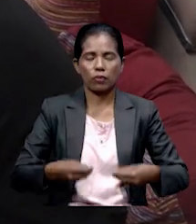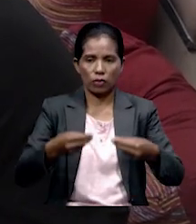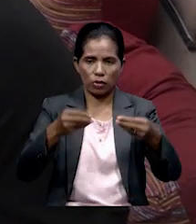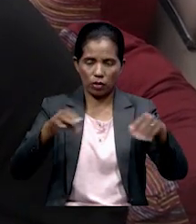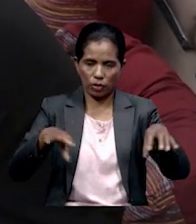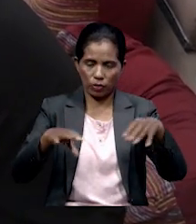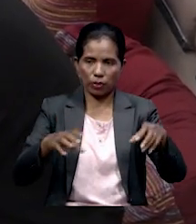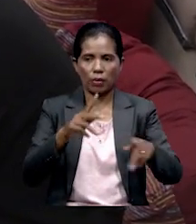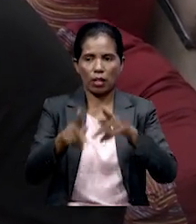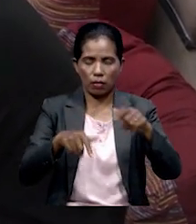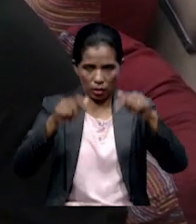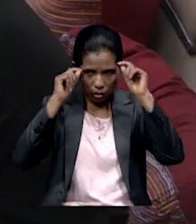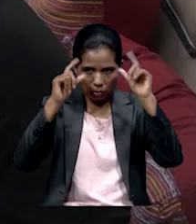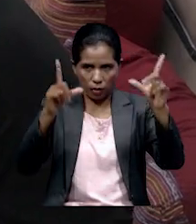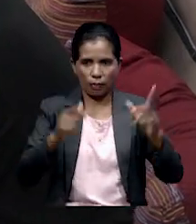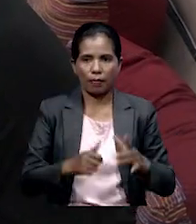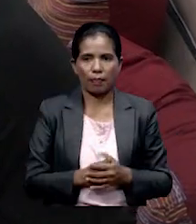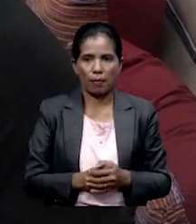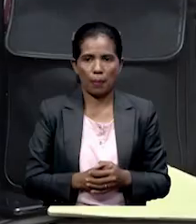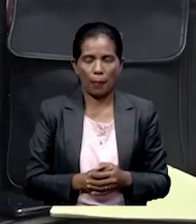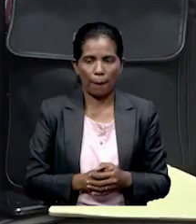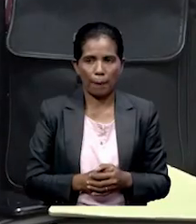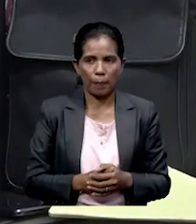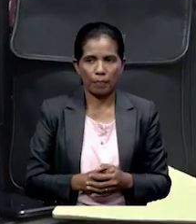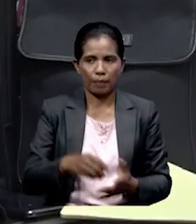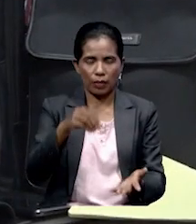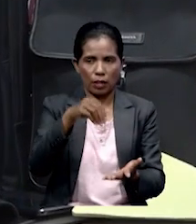e Timor laran investimento e industria